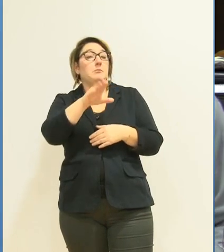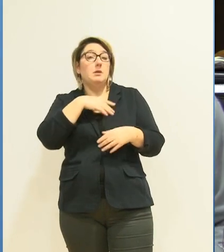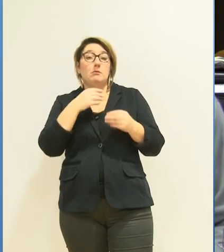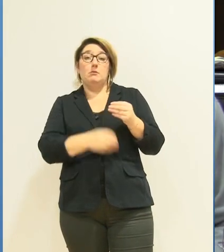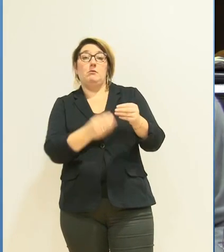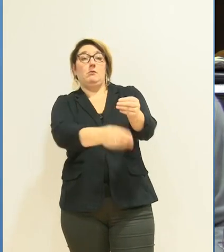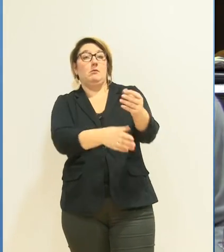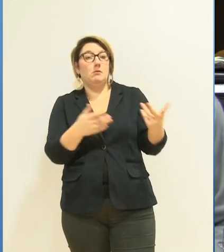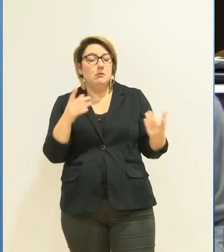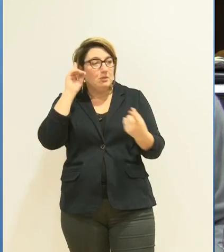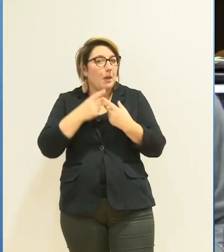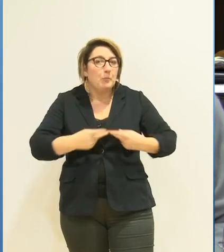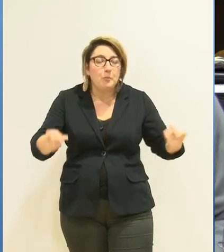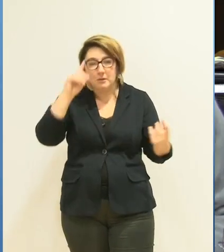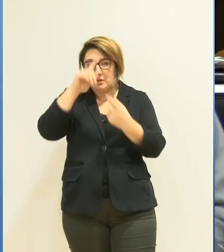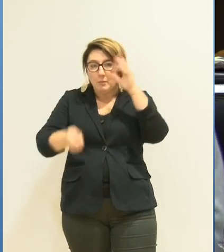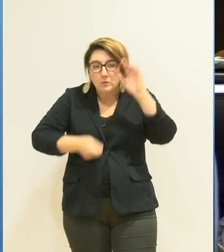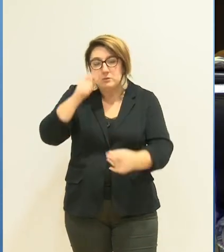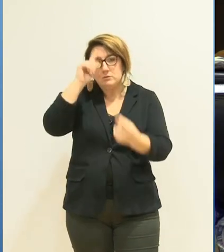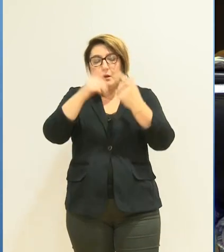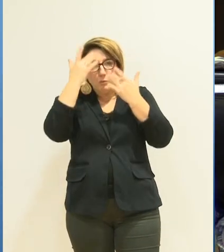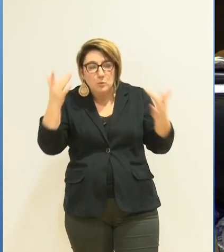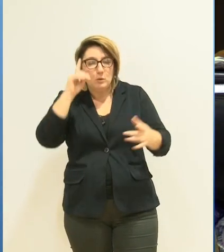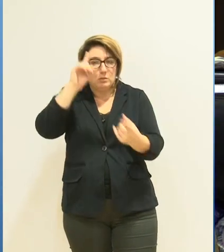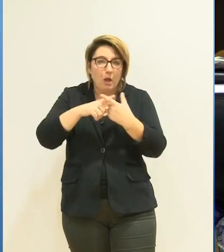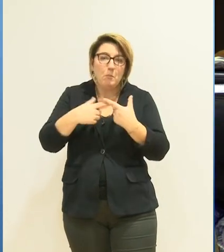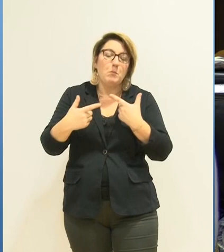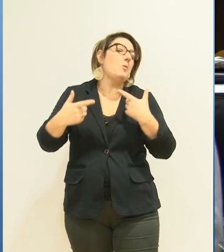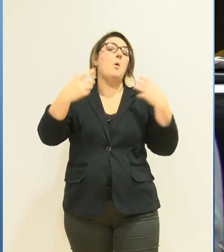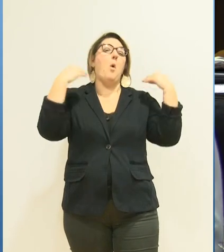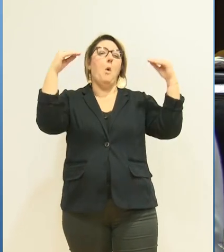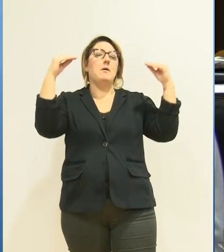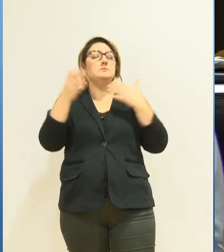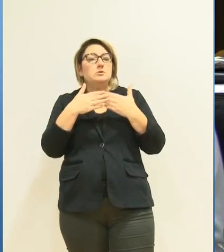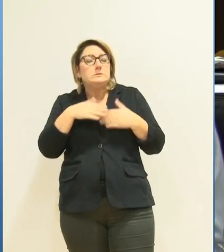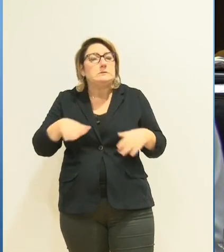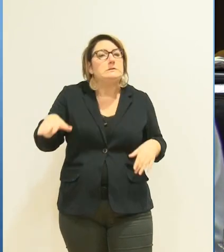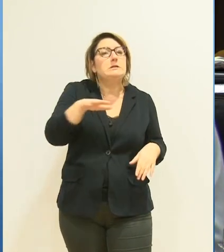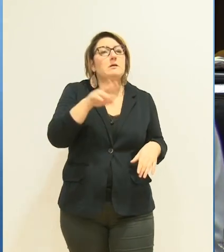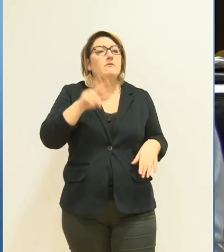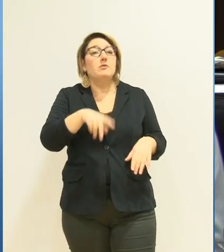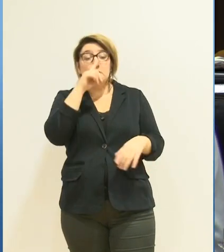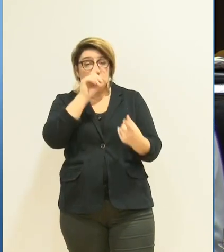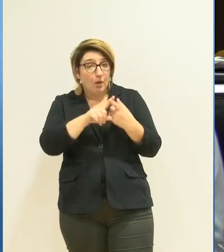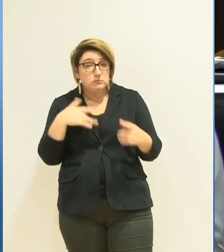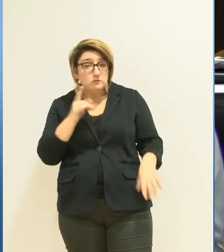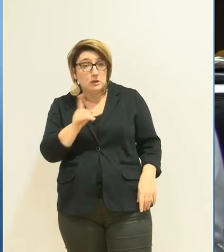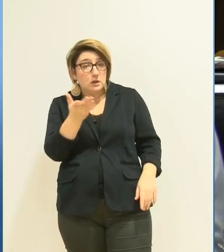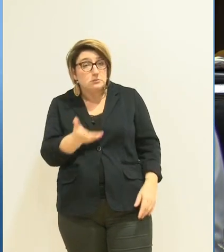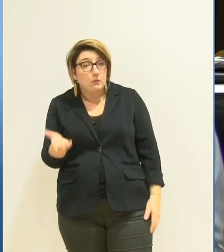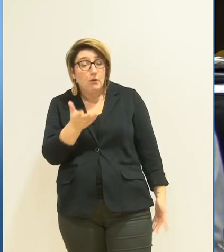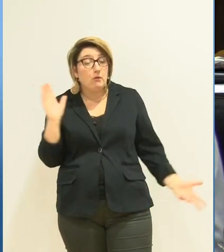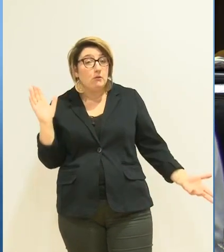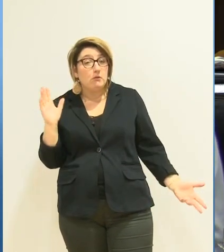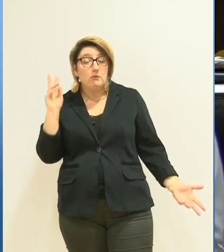sur les espaces publics sur l'éducation sur la culture sur le commerce de proximité autant de sujets qu'il semble finalement ne pas vous intéresser loin du monde et qui